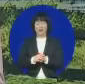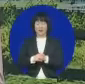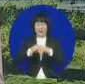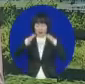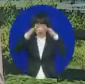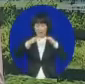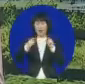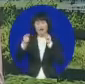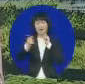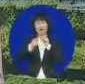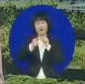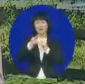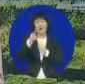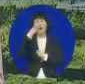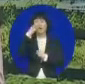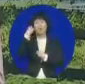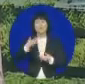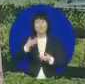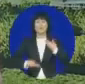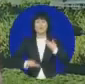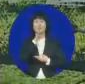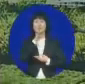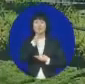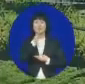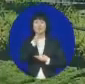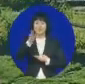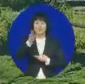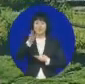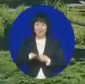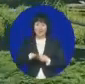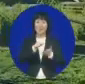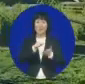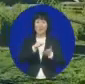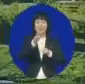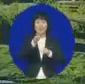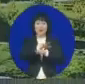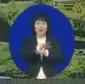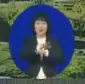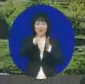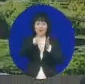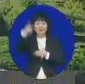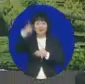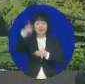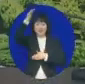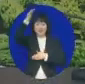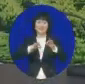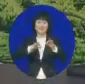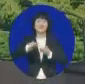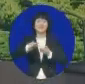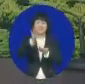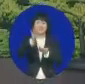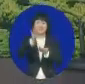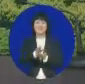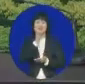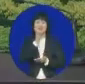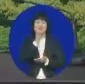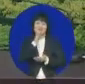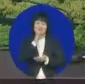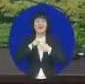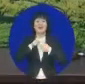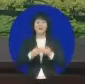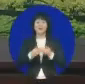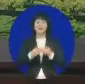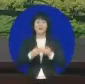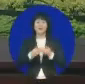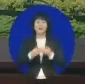설날을 앞두고 주부님들 무척 분주한 일텐데요 서울 재수 용품은 재래시장이 훨씬 저렴하다고 합니다 흠 정과 더미